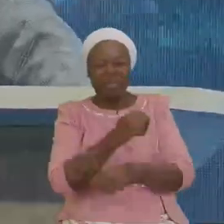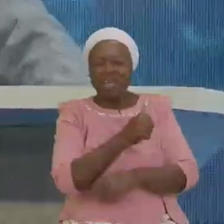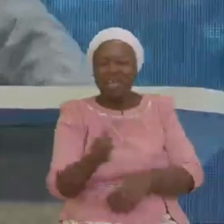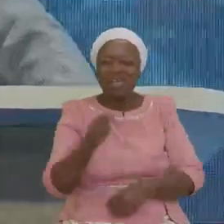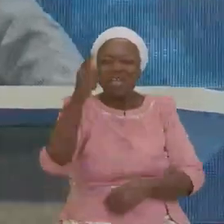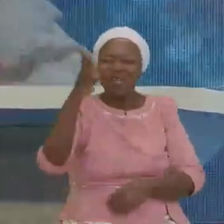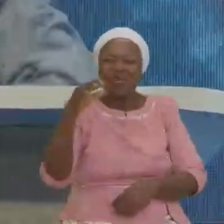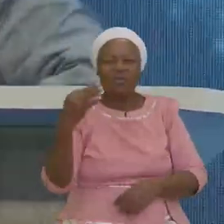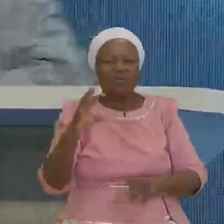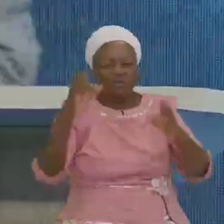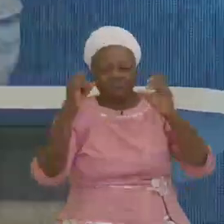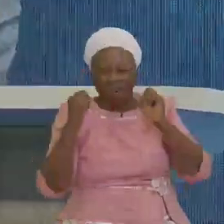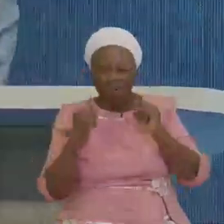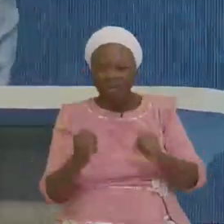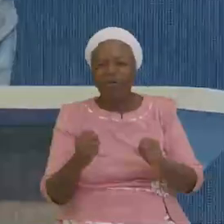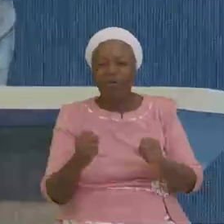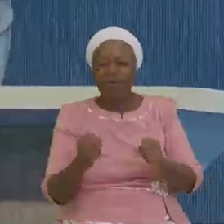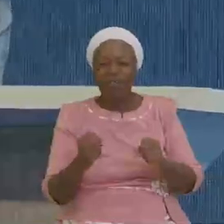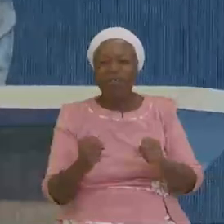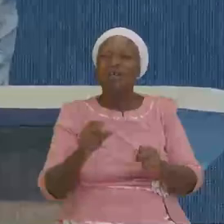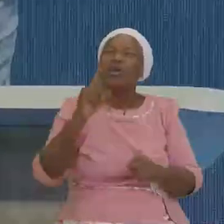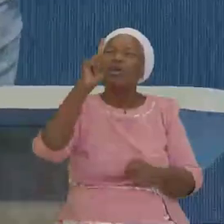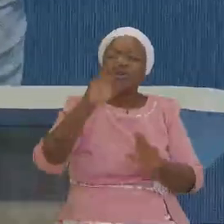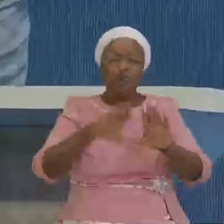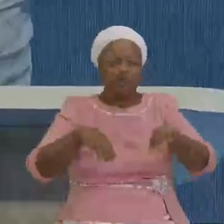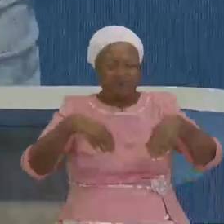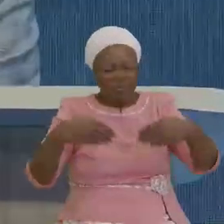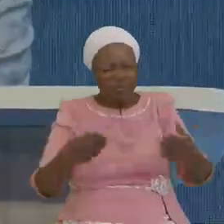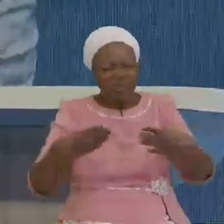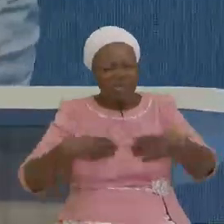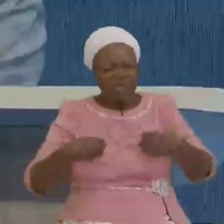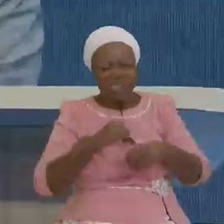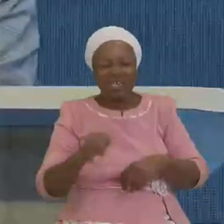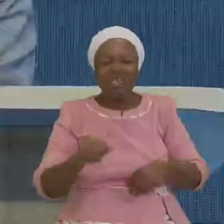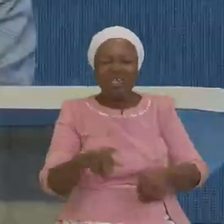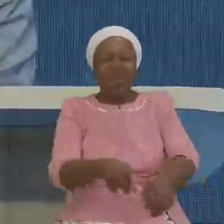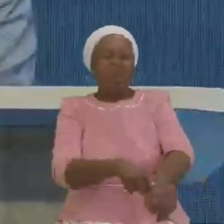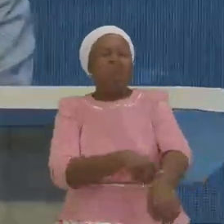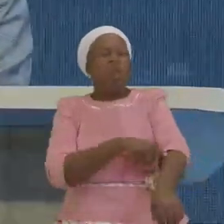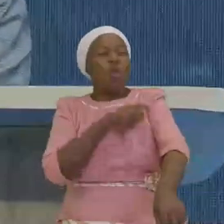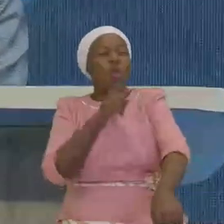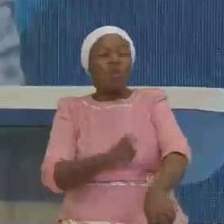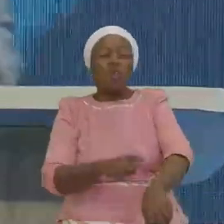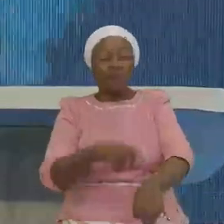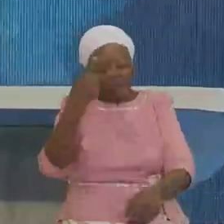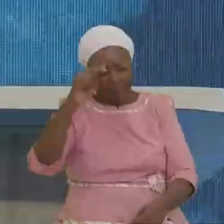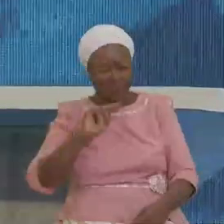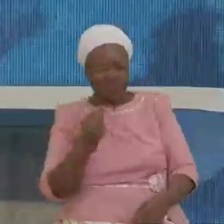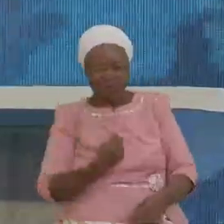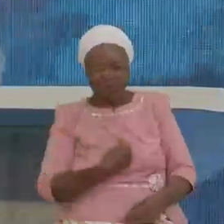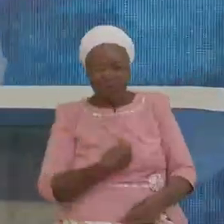Le Dieu d'amour, le Dieu de puissance, tu as pourvu la